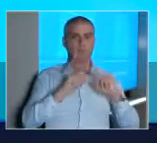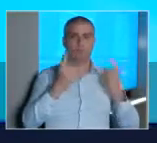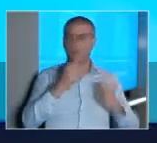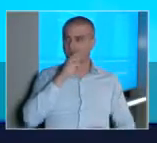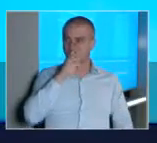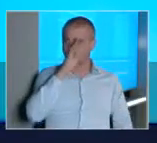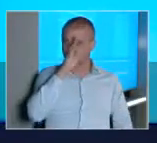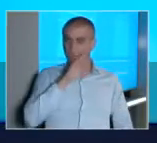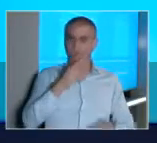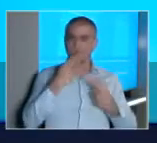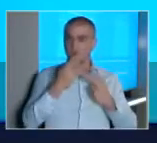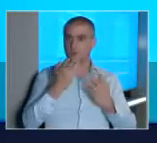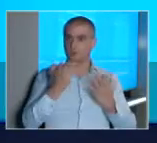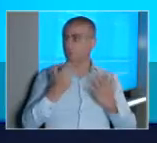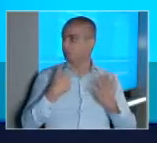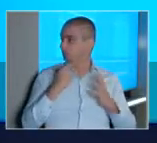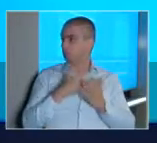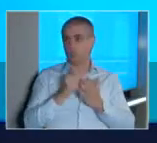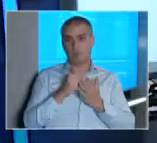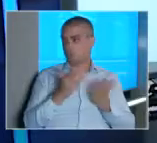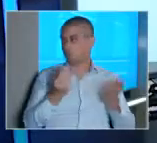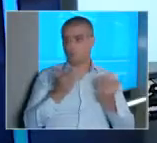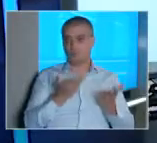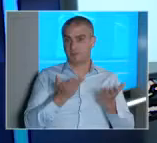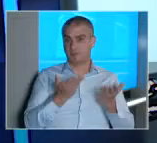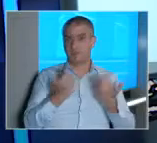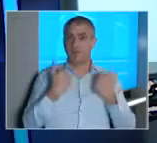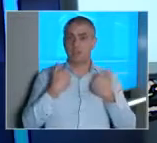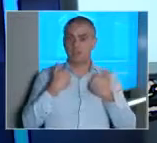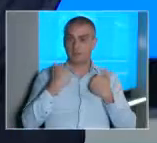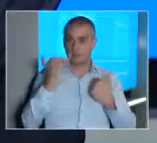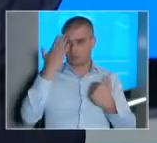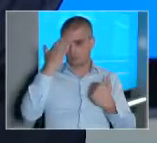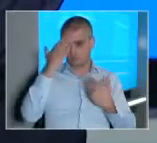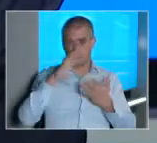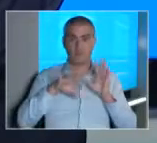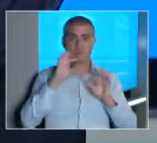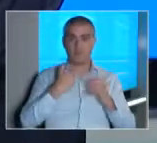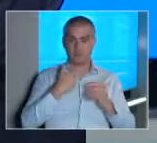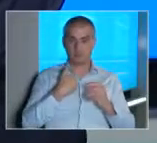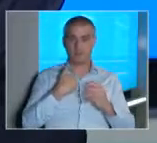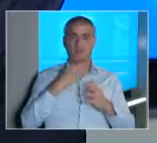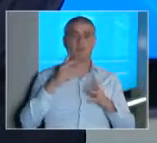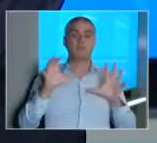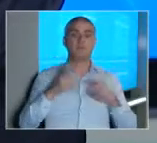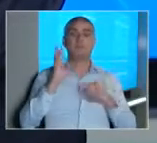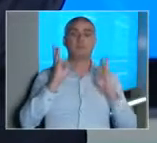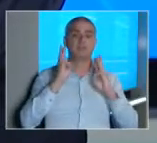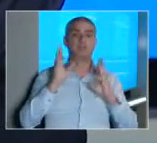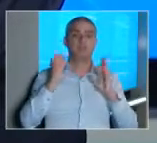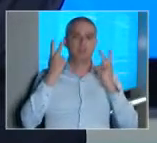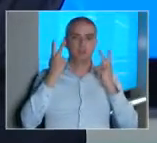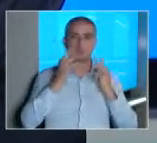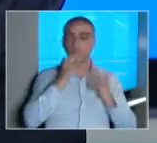דיין, משפט ממש לתגובה, כי אנחנו סיימנו. אפשר פשוט להמשיך את הדבר הזה. אני אכן מכיר את זה לא רק מפעל הפיס, גם מכנס סדרות. יש חשיבות